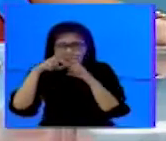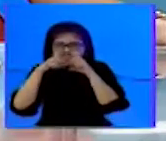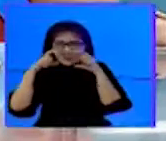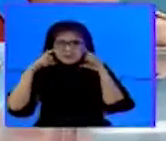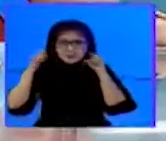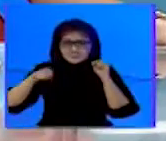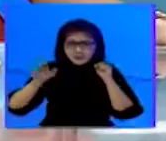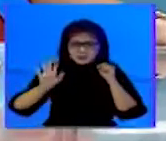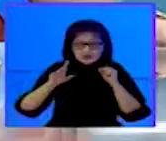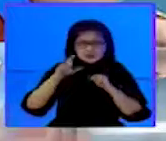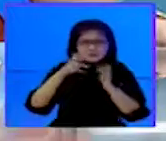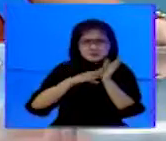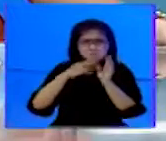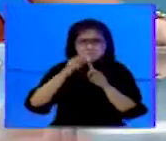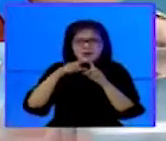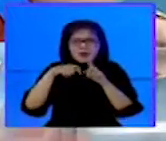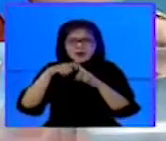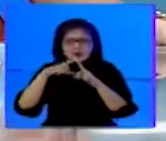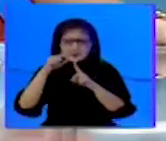Putih, Jakarta Pusat, Kamis pagi.